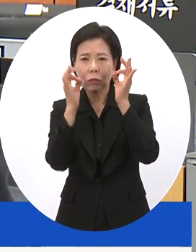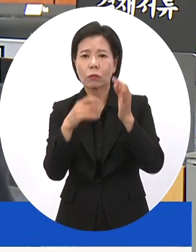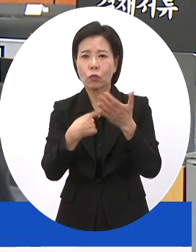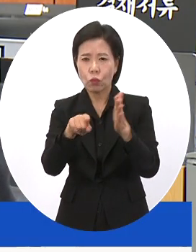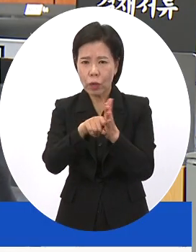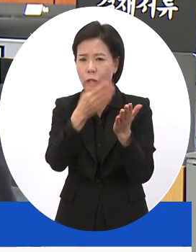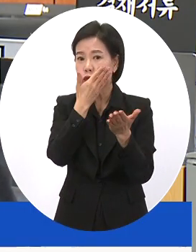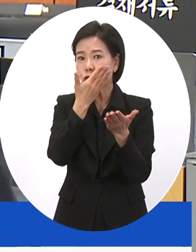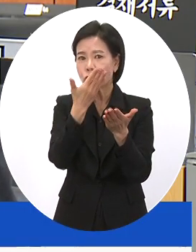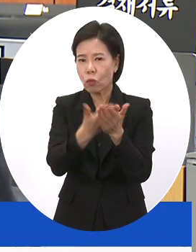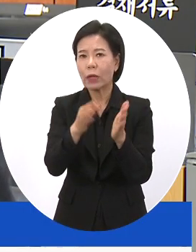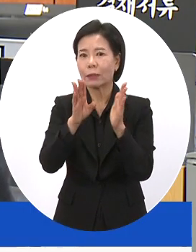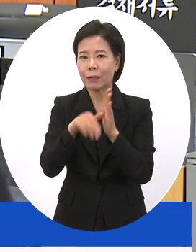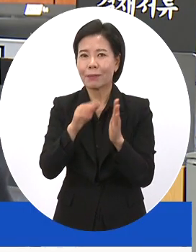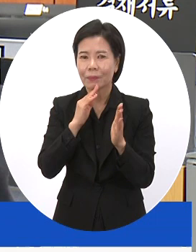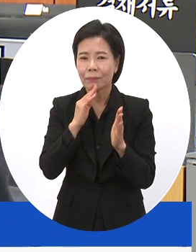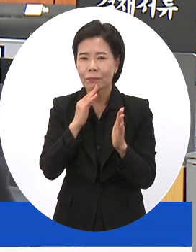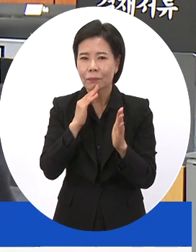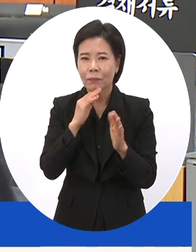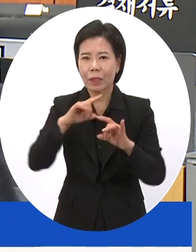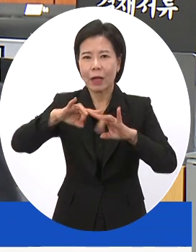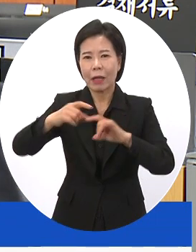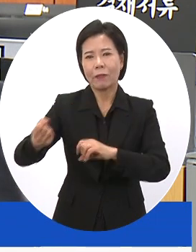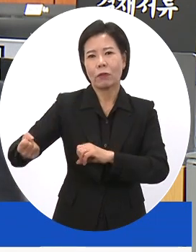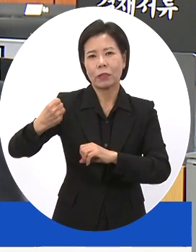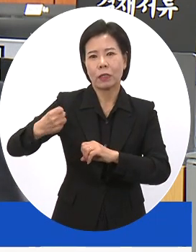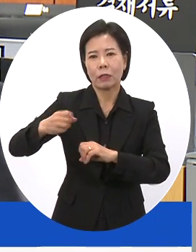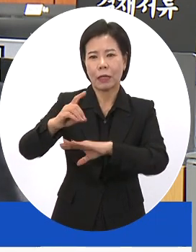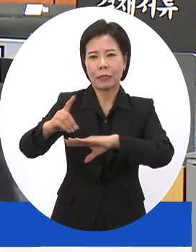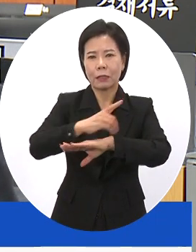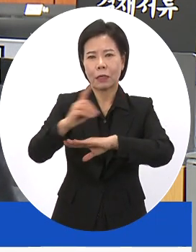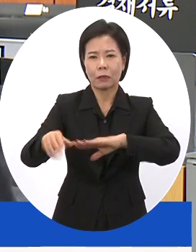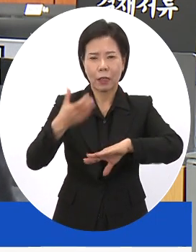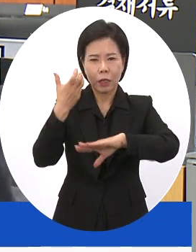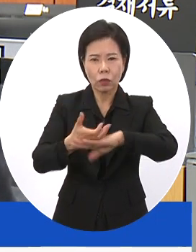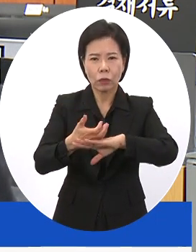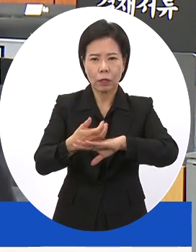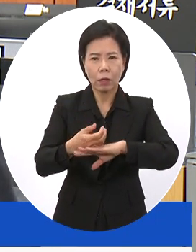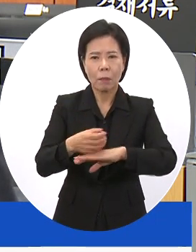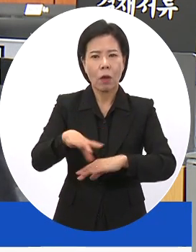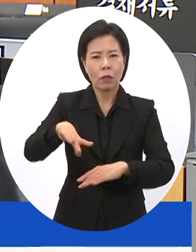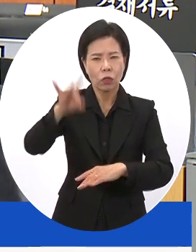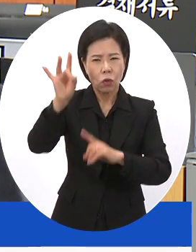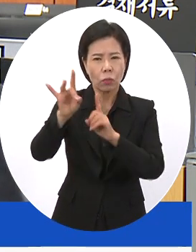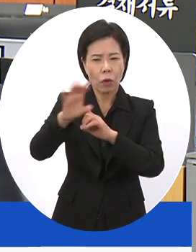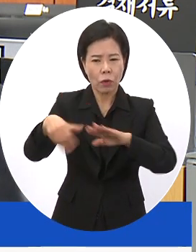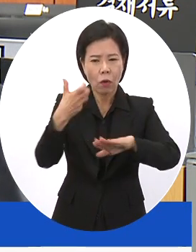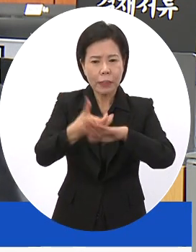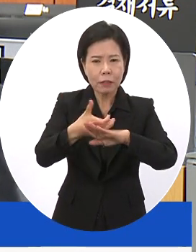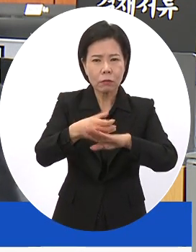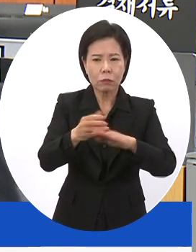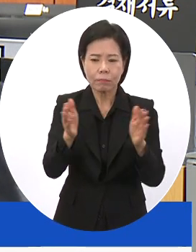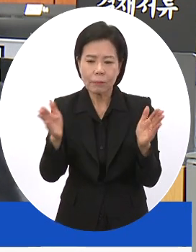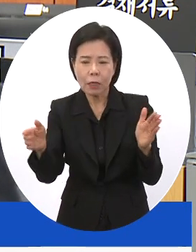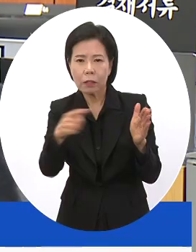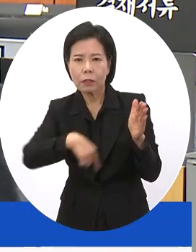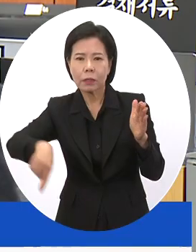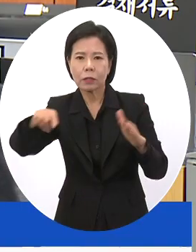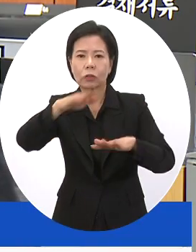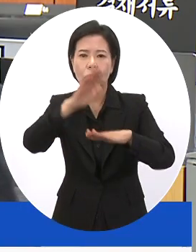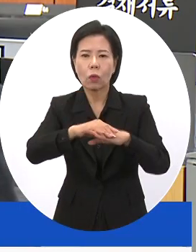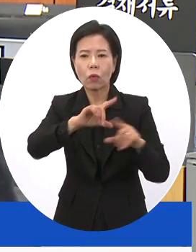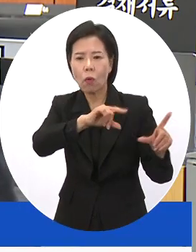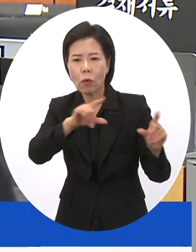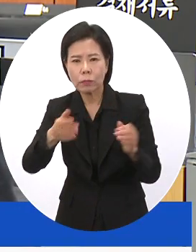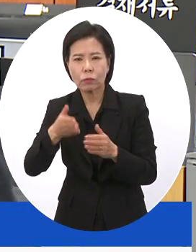하는 중요한 시기입니다. 에너지 디지털 대전환으로 대표되는 혁신의 흐름을